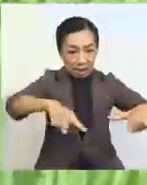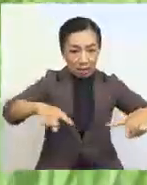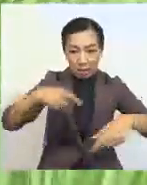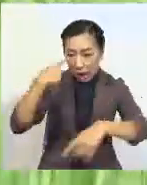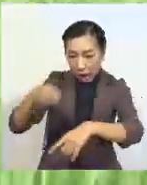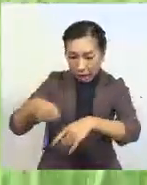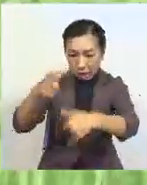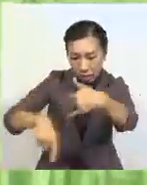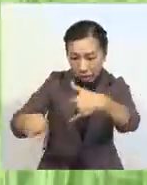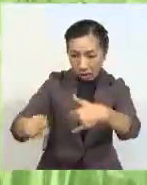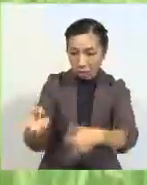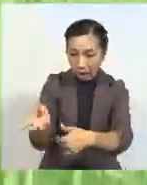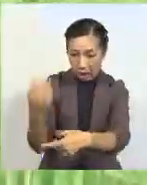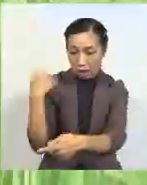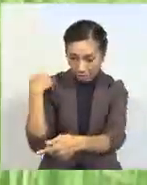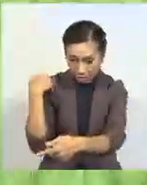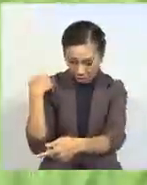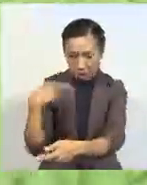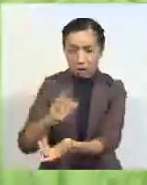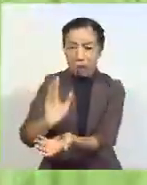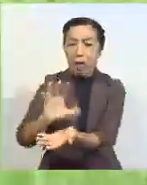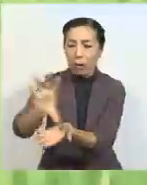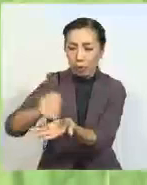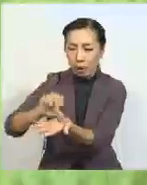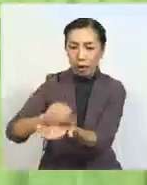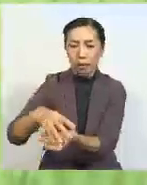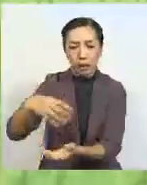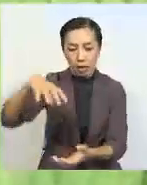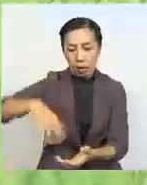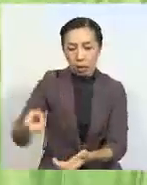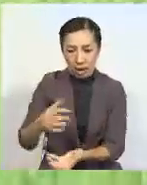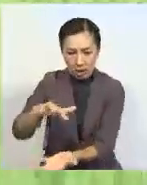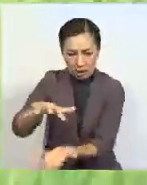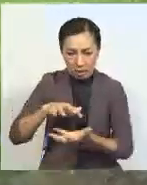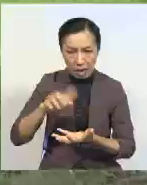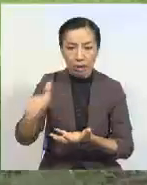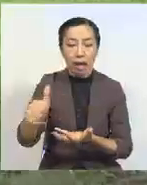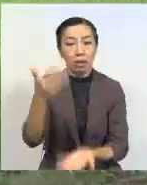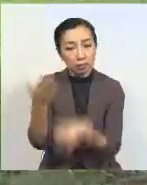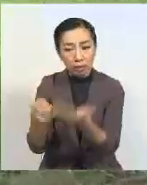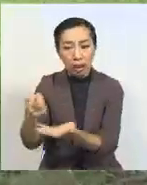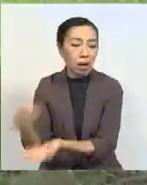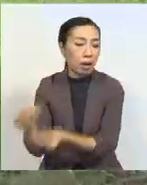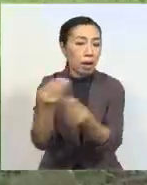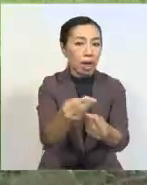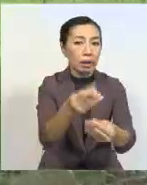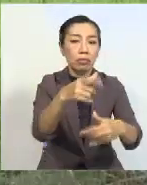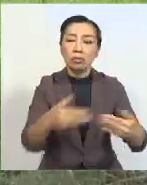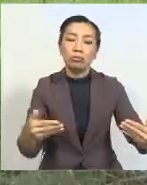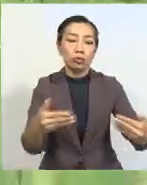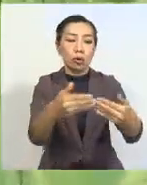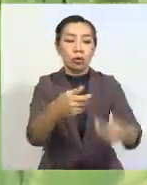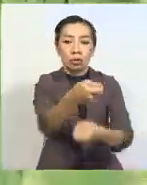หรืออยากจะเอามาให้ก็สามารถรวบรวมส่งให้กับทางกรมการข้าวได้ค่ะหรือว่าจะไปมอบให้กับชาวนาโดยตรง